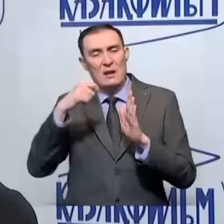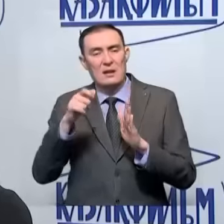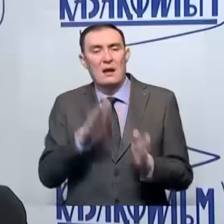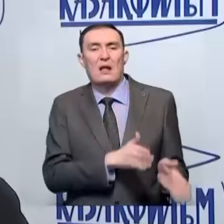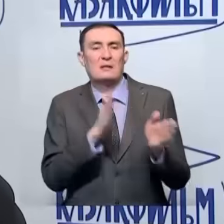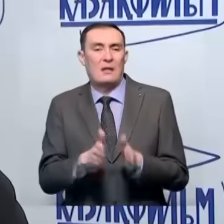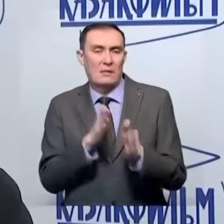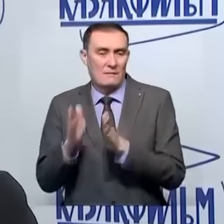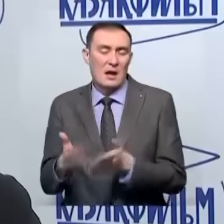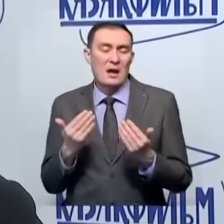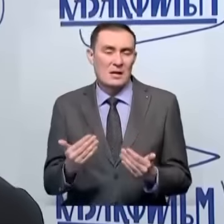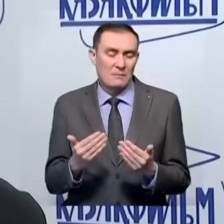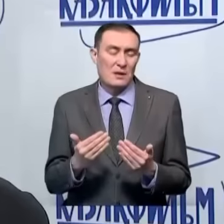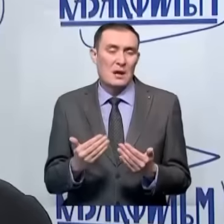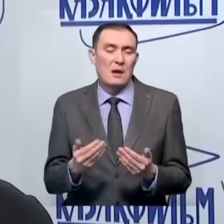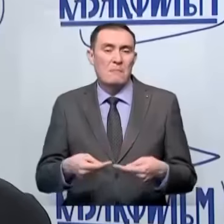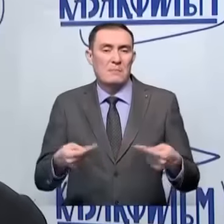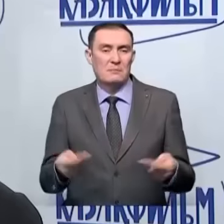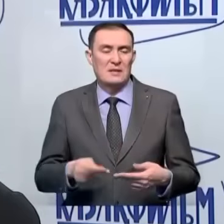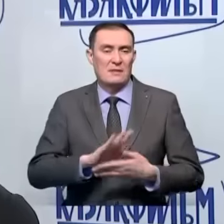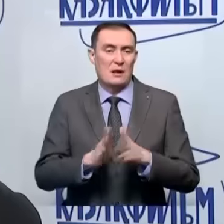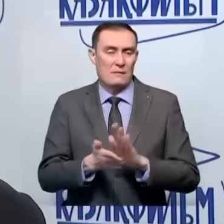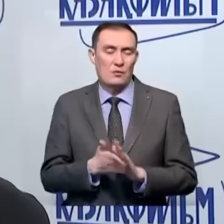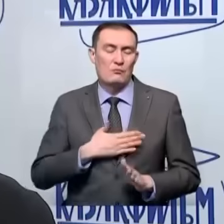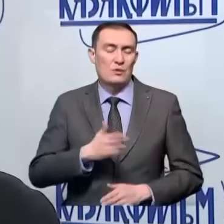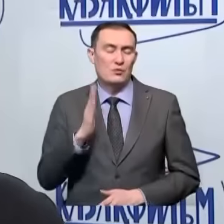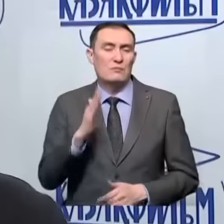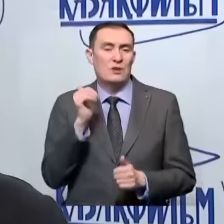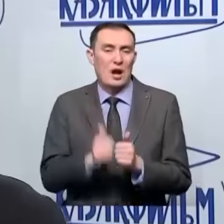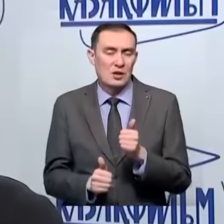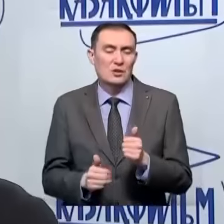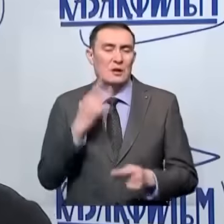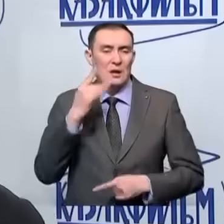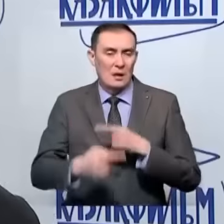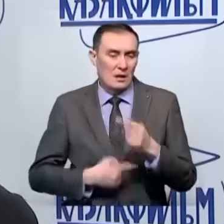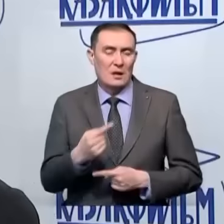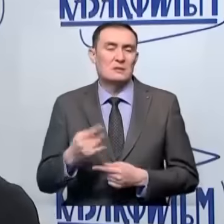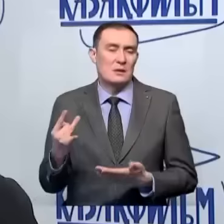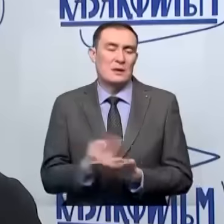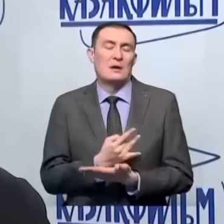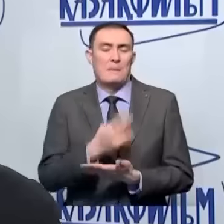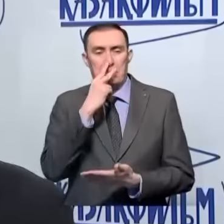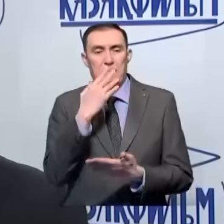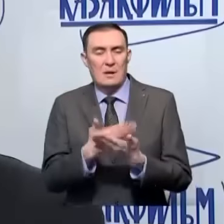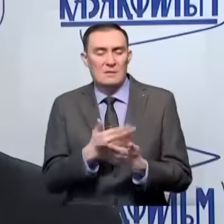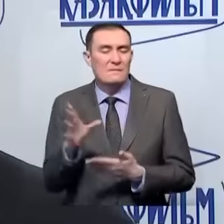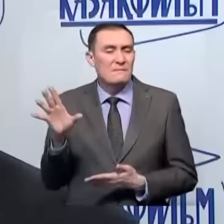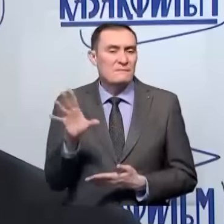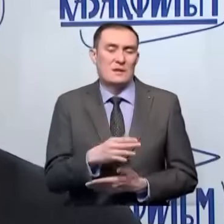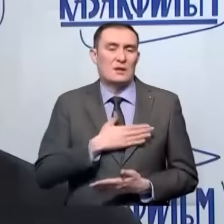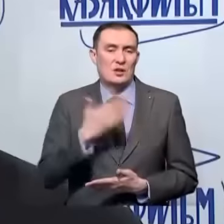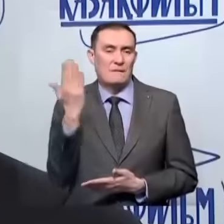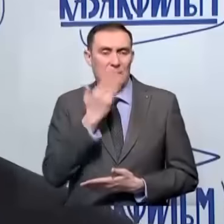откладывали. А вот подписывая меморандум, мы будем каждый раз показывать все наши